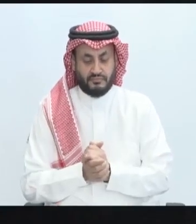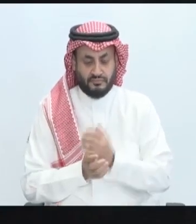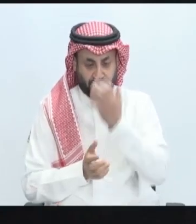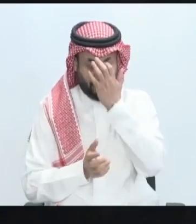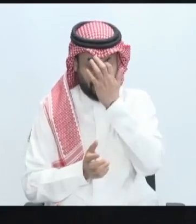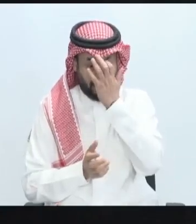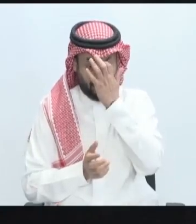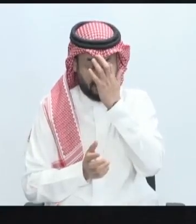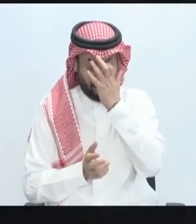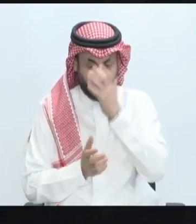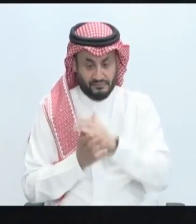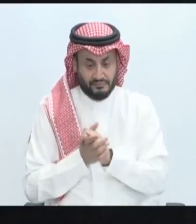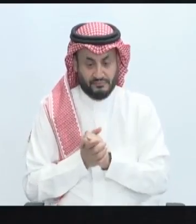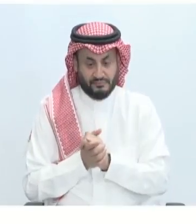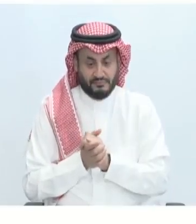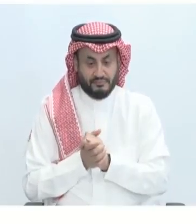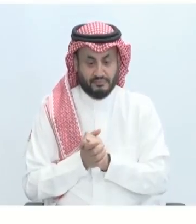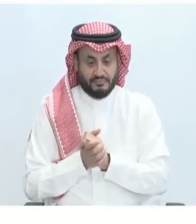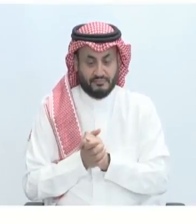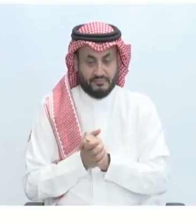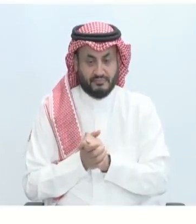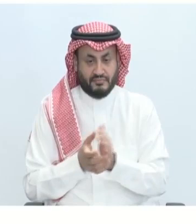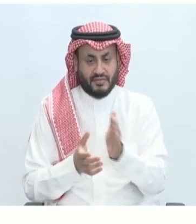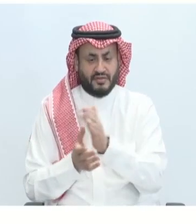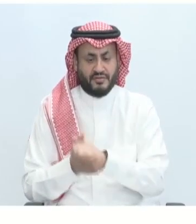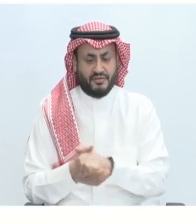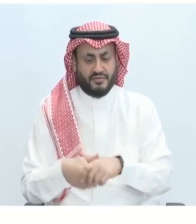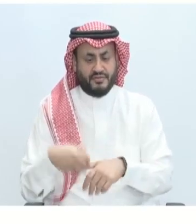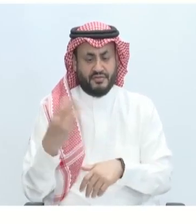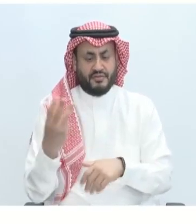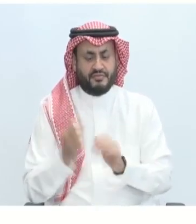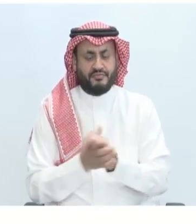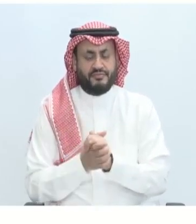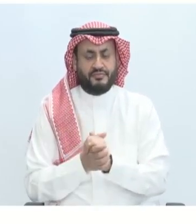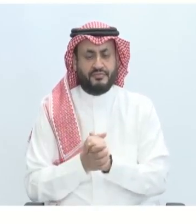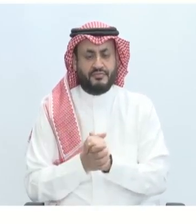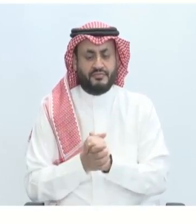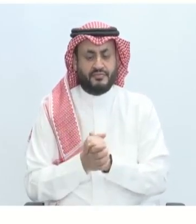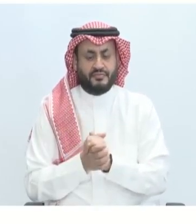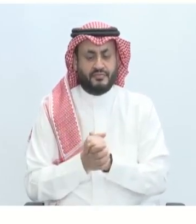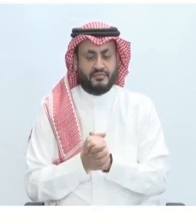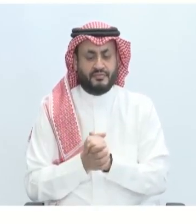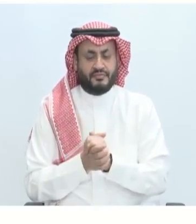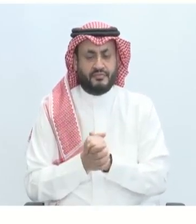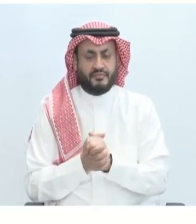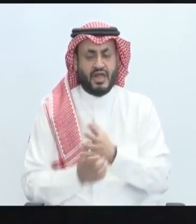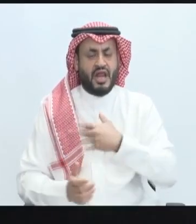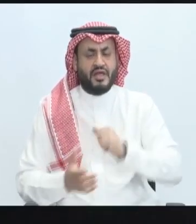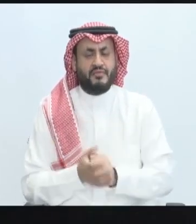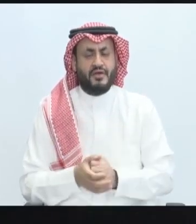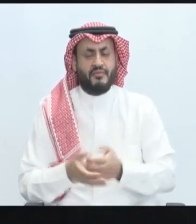النقص في هذا اليوم العباره الثالثه الايمان بالقضاء والقدر سبب لهدايه القلب ما